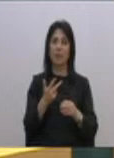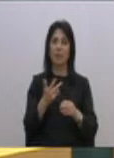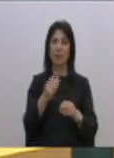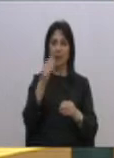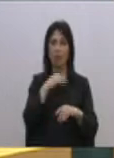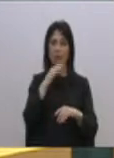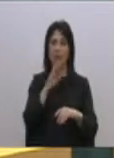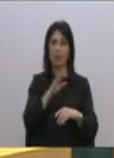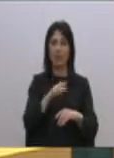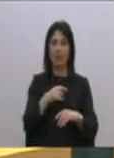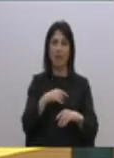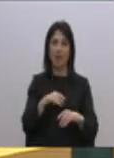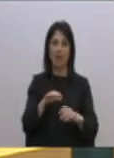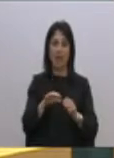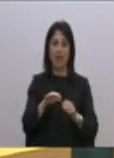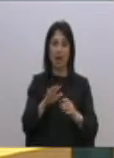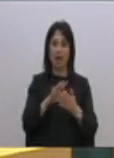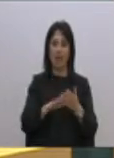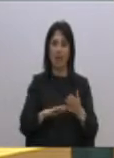მე უბრალოდ რო არ მერწობი